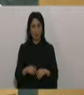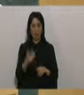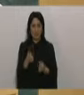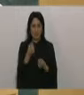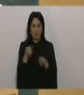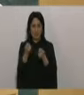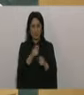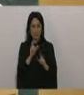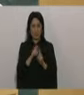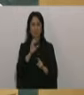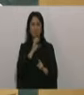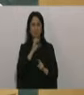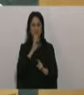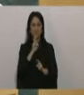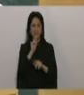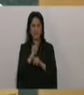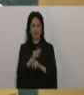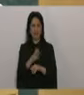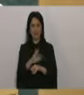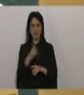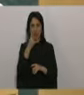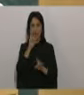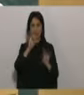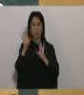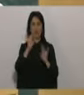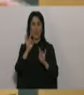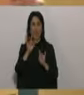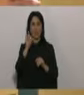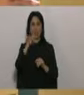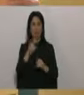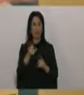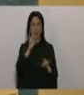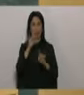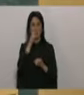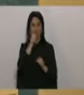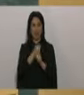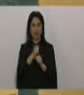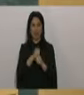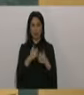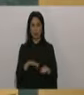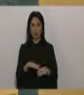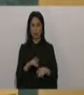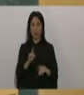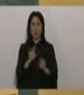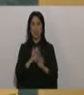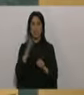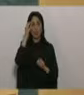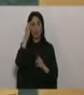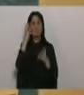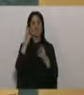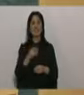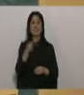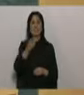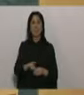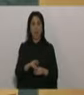საიდან მოიტანეთ ეს მესიჯი, ვინ გასწავლათ? ერთი პიარი იცოდით და იმასაც ვეღარ ახერხებთ, დაალაგოთ მესიჯები. აი, რას აოცრება შავი ერთი